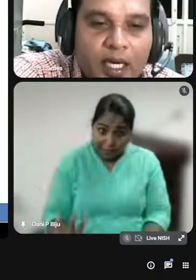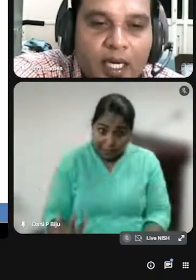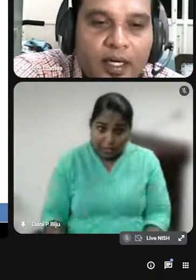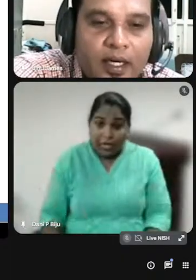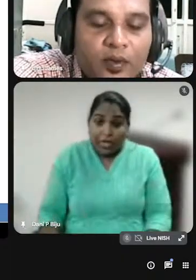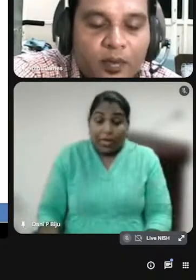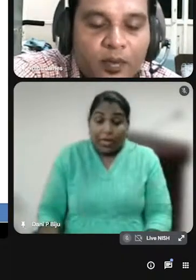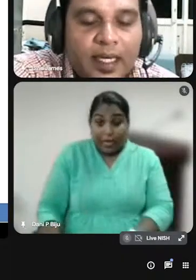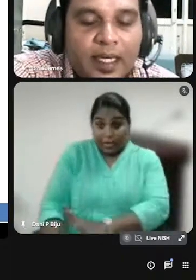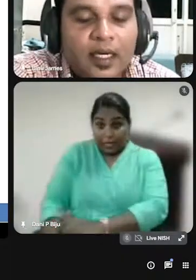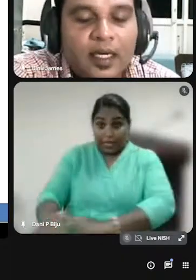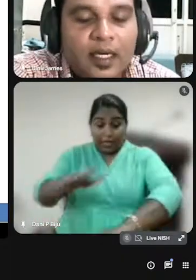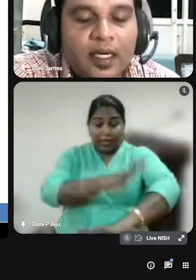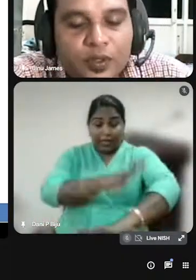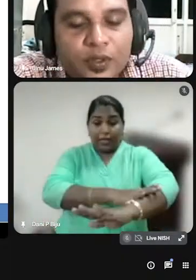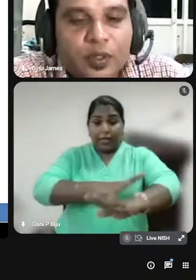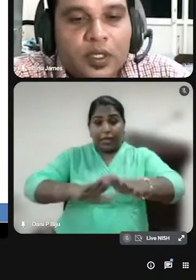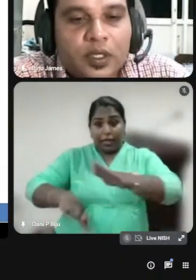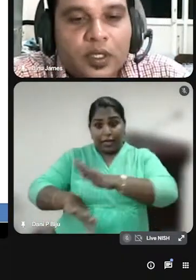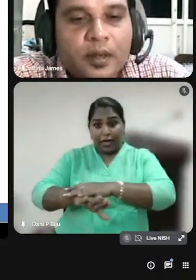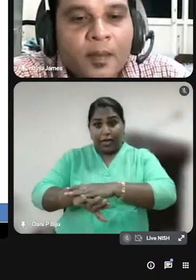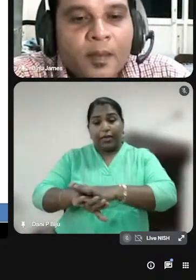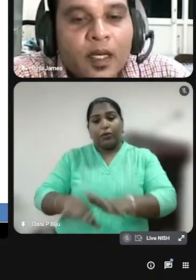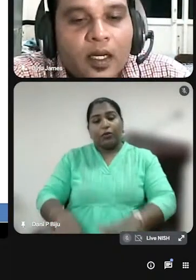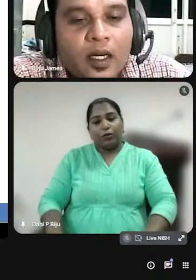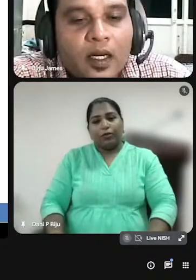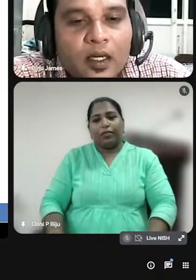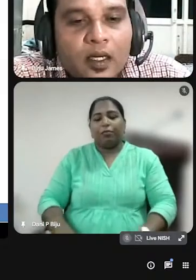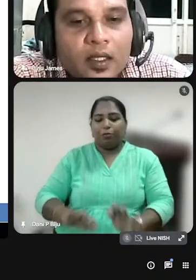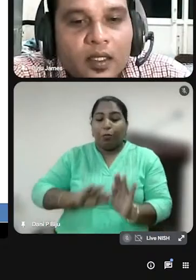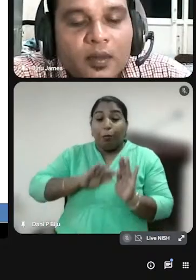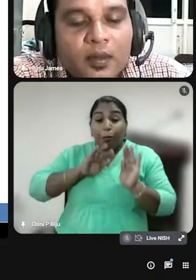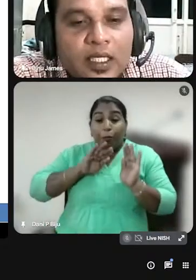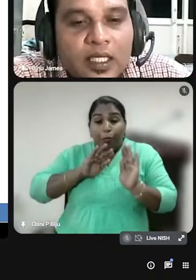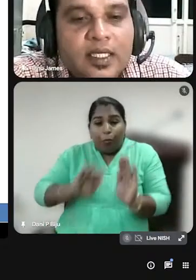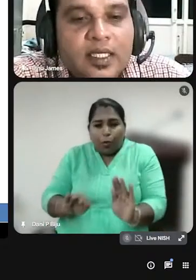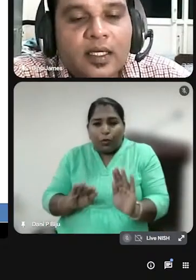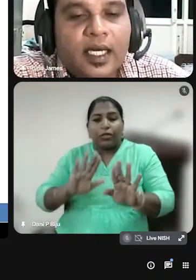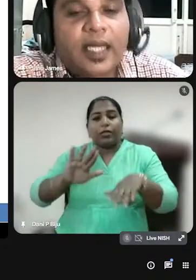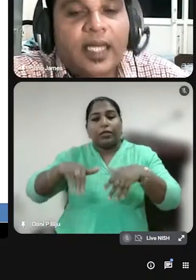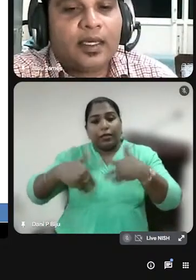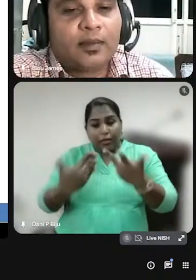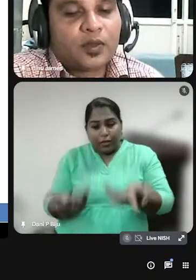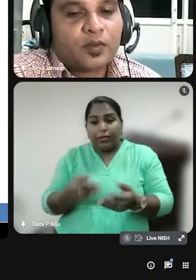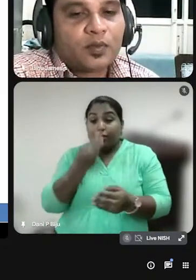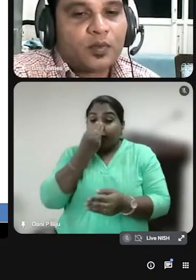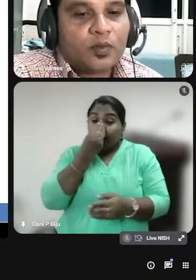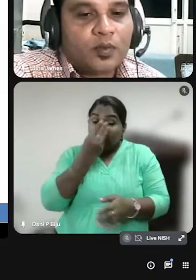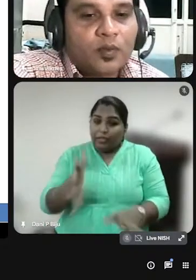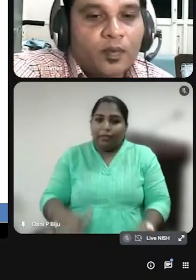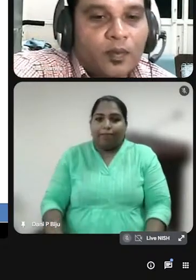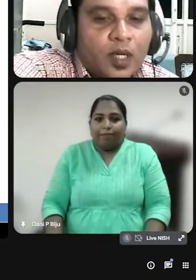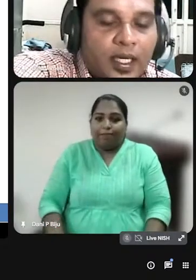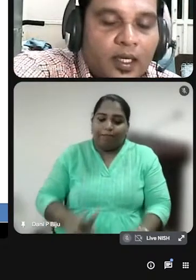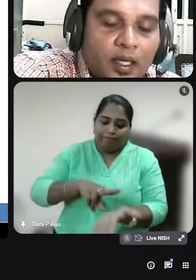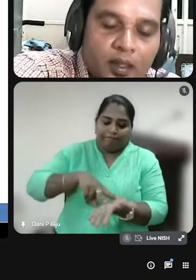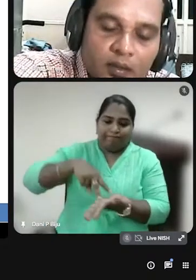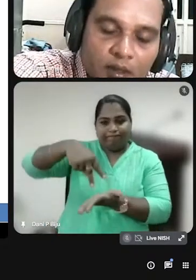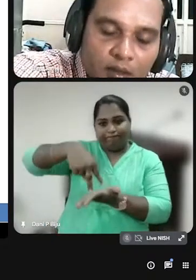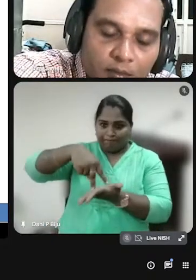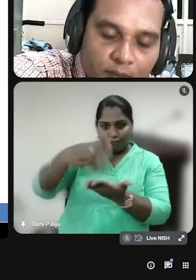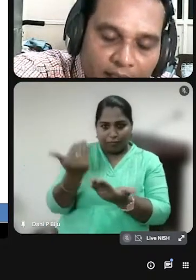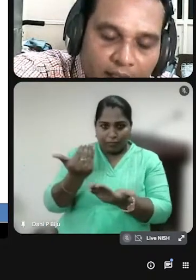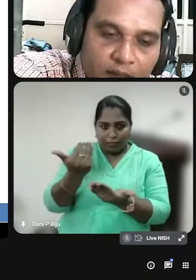സപ്പോർട്ടോടുകൂടി കൈയുടെ ഒരു ബാക്കിലേക്ക് ഒരു പുഷ് കൊടുത്തു കഴിഞ്ഞാൽ നമ്മൾ ഈസി ആയിട്ട് എണീക്കാൻ പറ്റും. കൈ